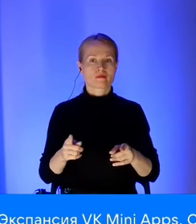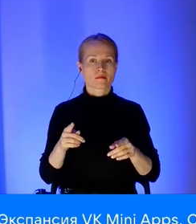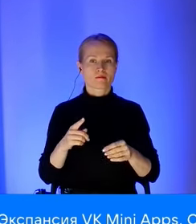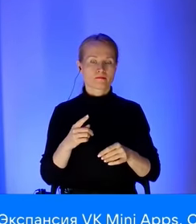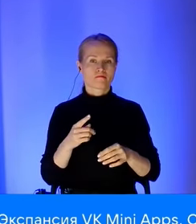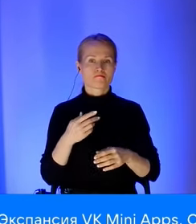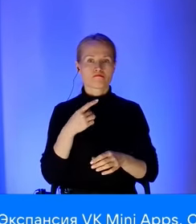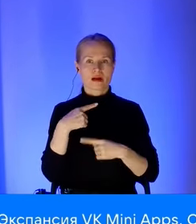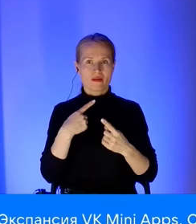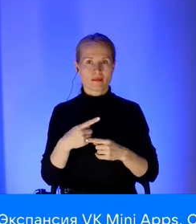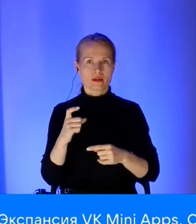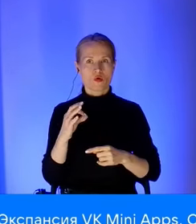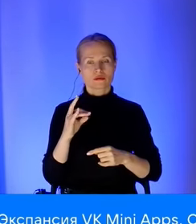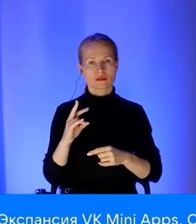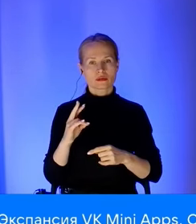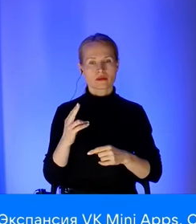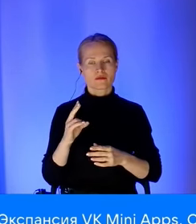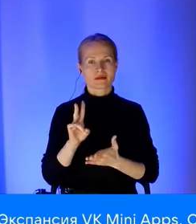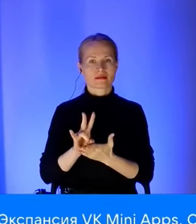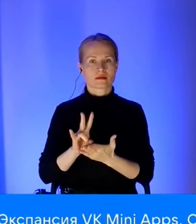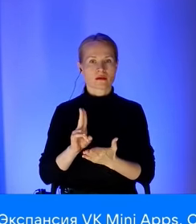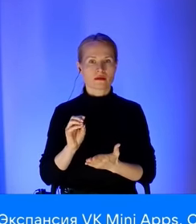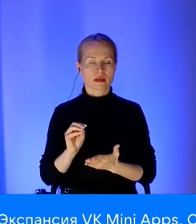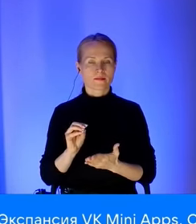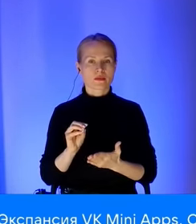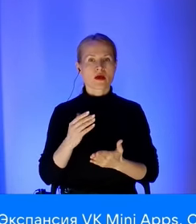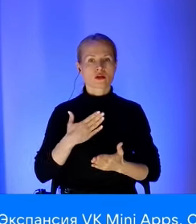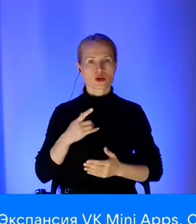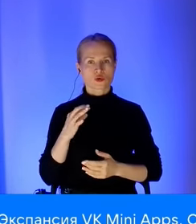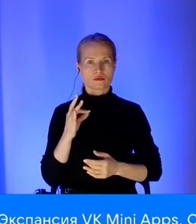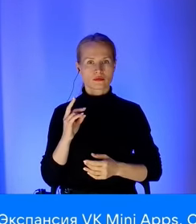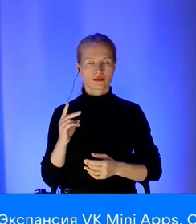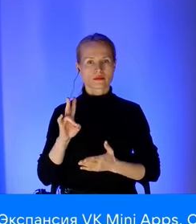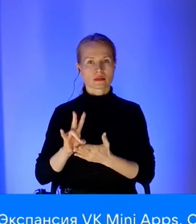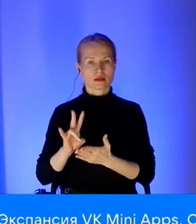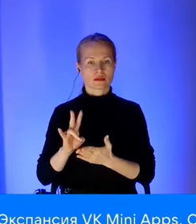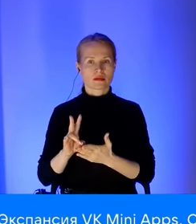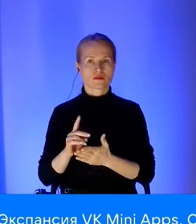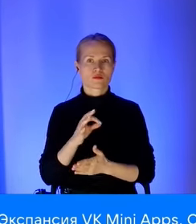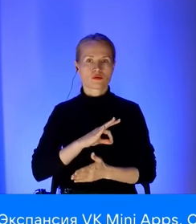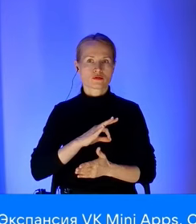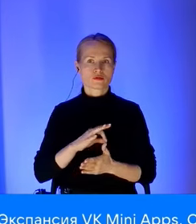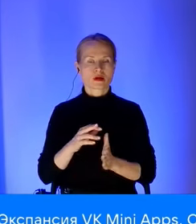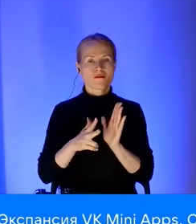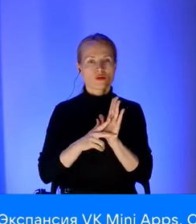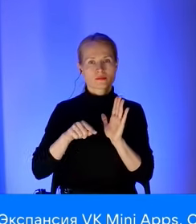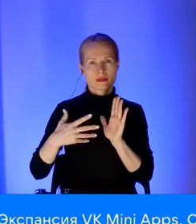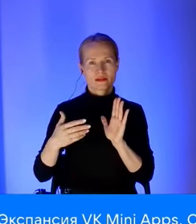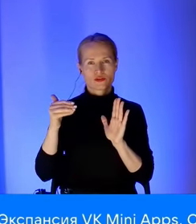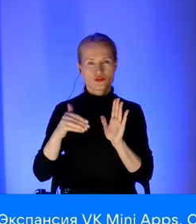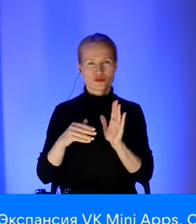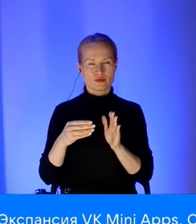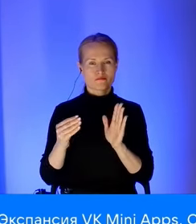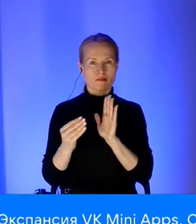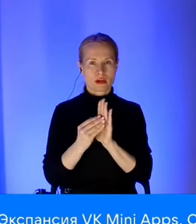Это хостинг статики. Наш хостинг статики используется, в нем опубликовано больше 8500 приложений,